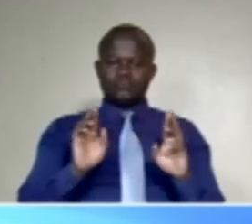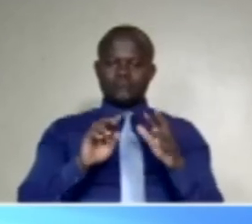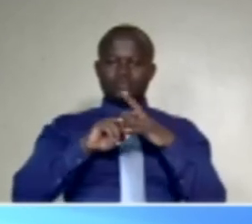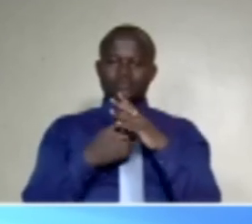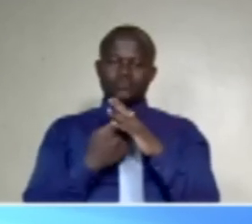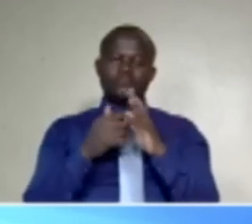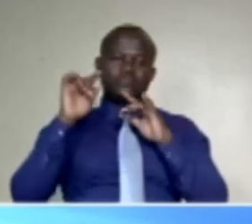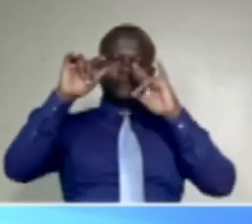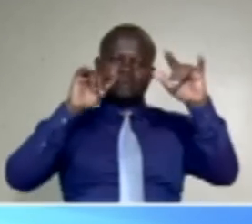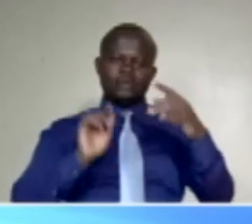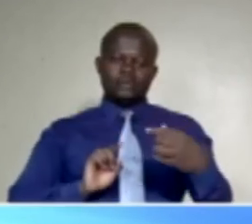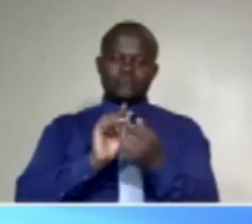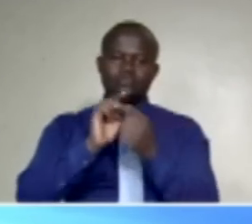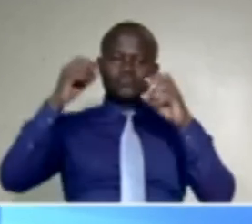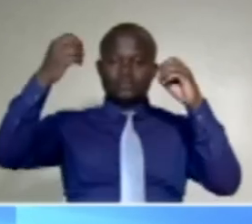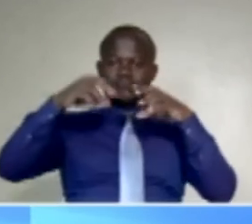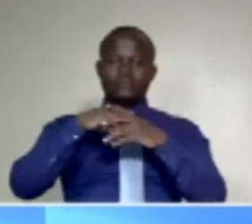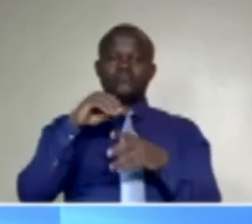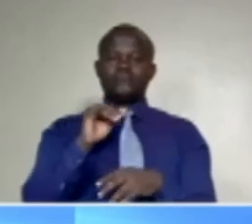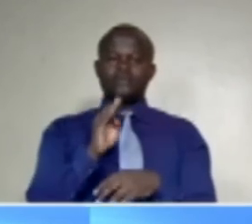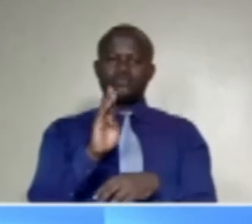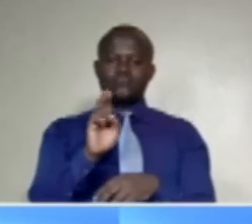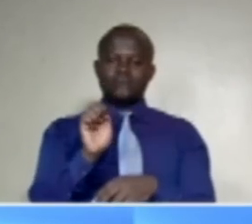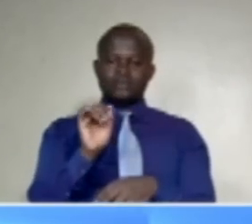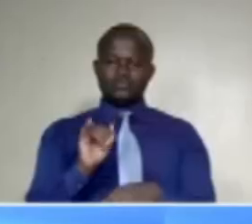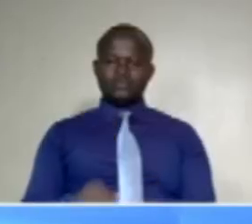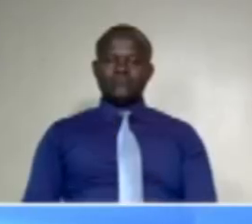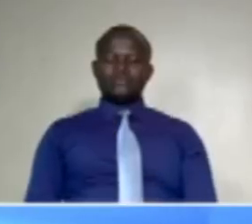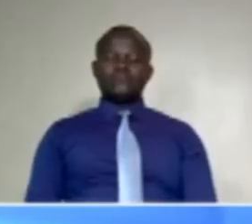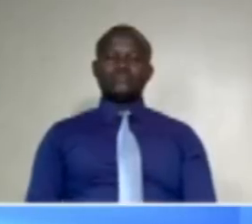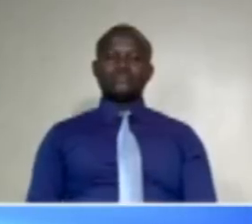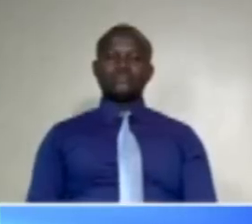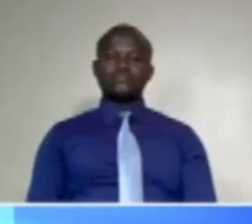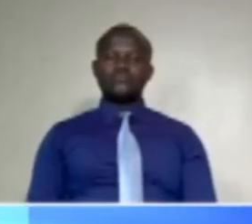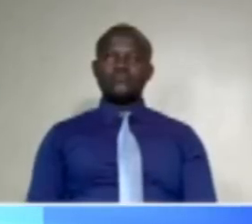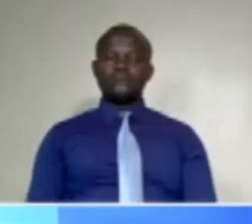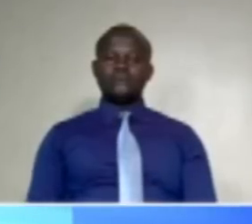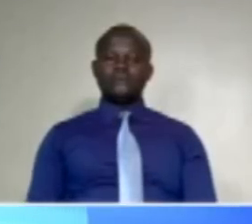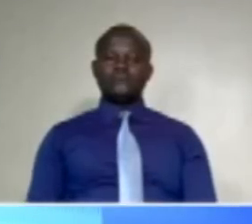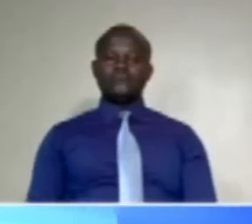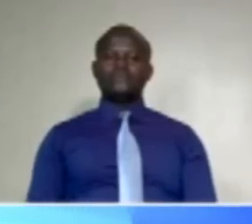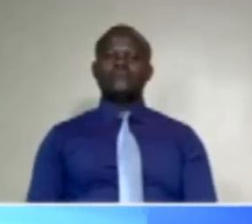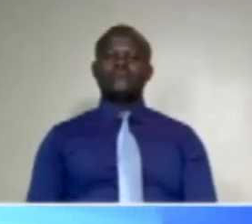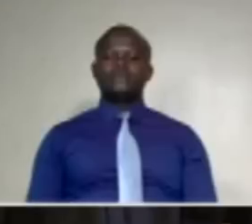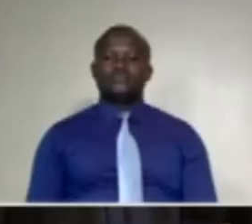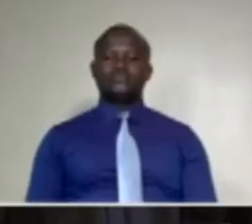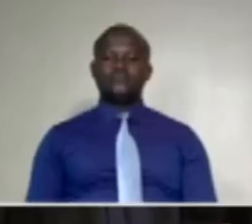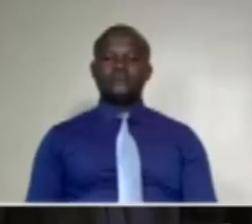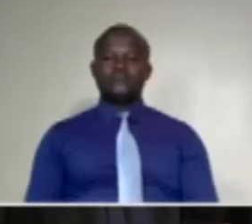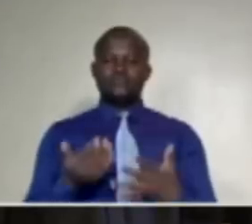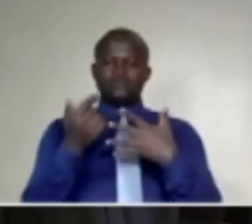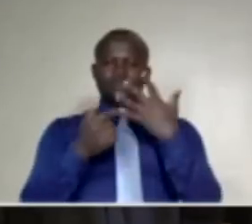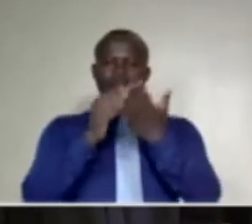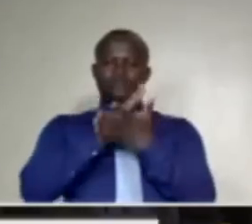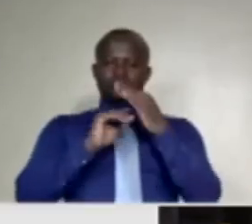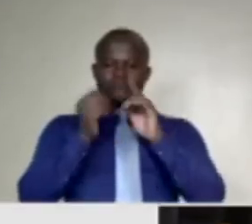gutangira ingendo zihuza Kigali na Djibouti. Inkuru irambuye tugezwaho na Jean-Claude Mutezu na Bienvenu Barshimana. Ibi ni